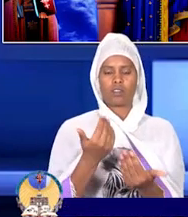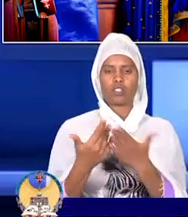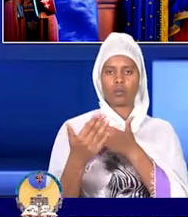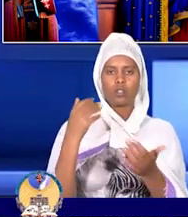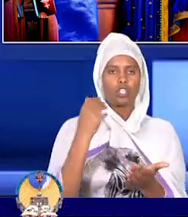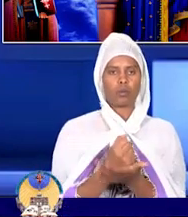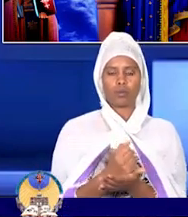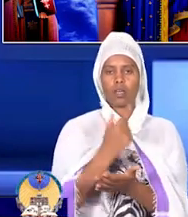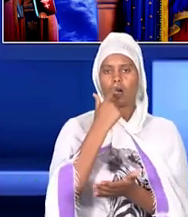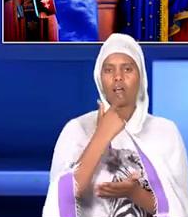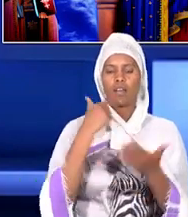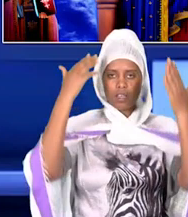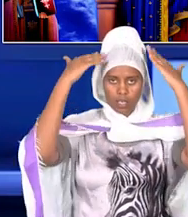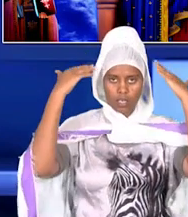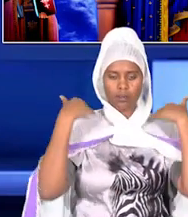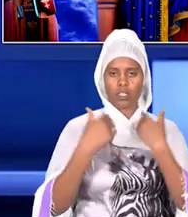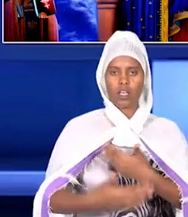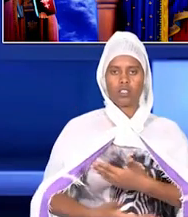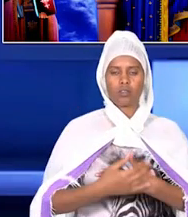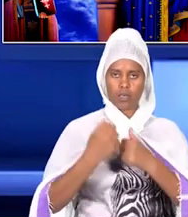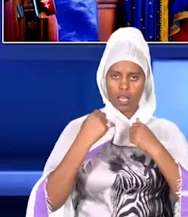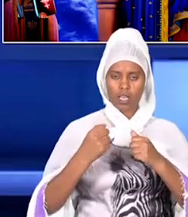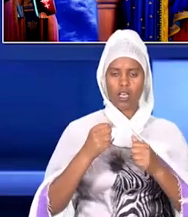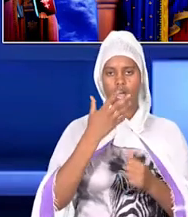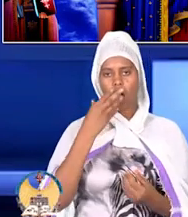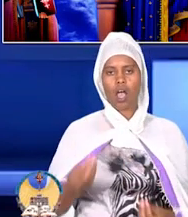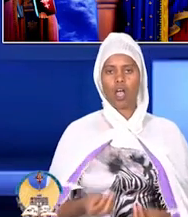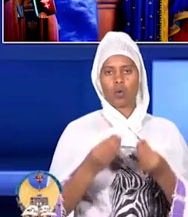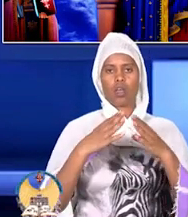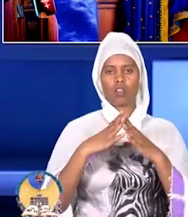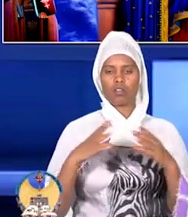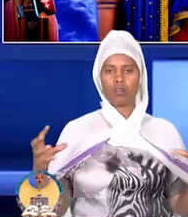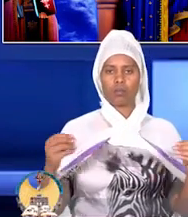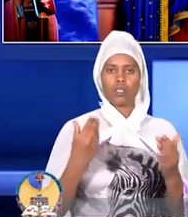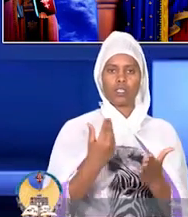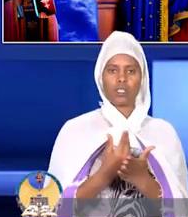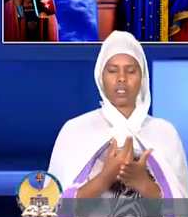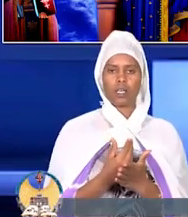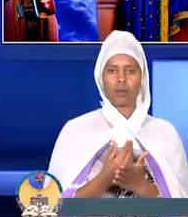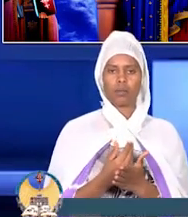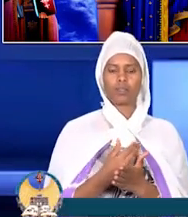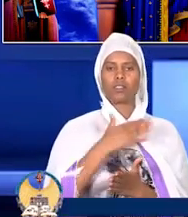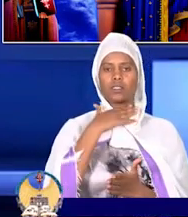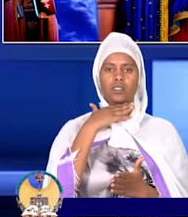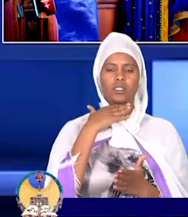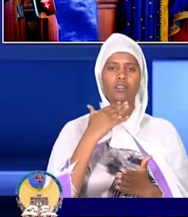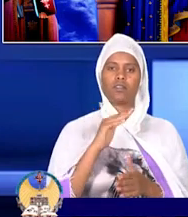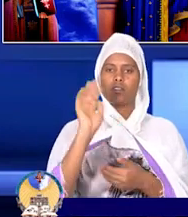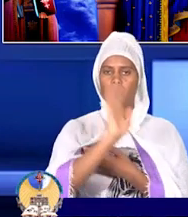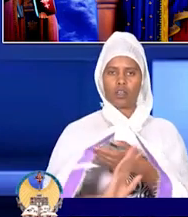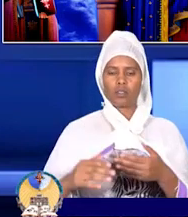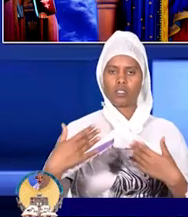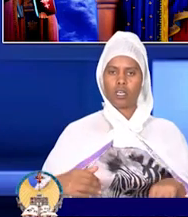ነተስፋ እተገብሮ ረኸቡ፣ ኣፍ ኣናብስ ዓፀው፣ ንሓይሊ ሓዊ ኣጥፍኡ፣ ካብ ስሕለት ኣሳይፍ